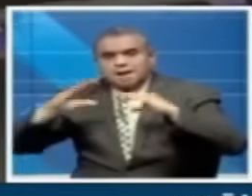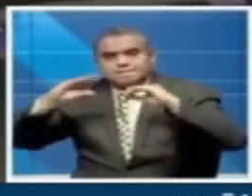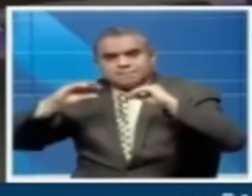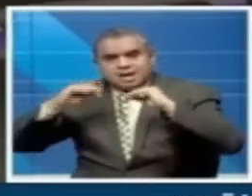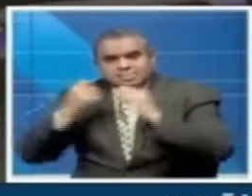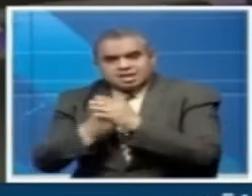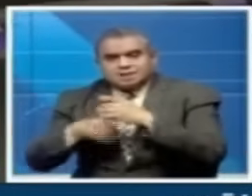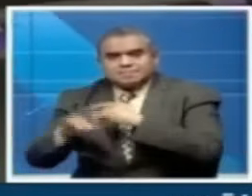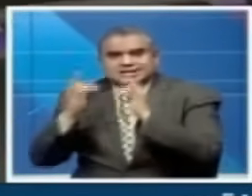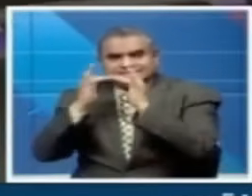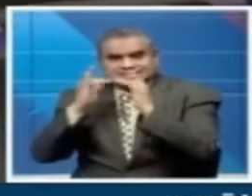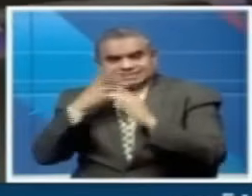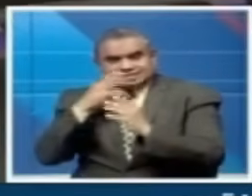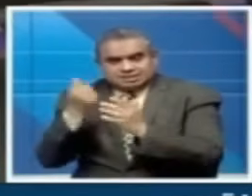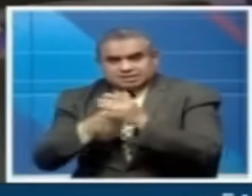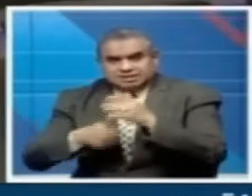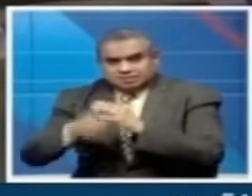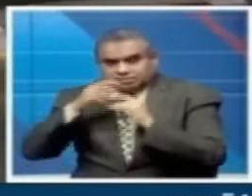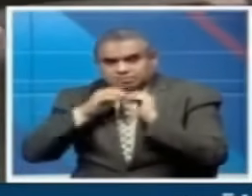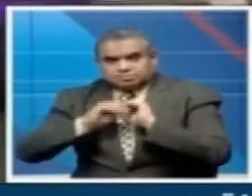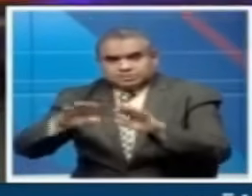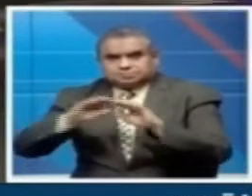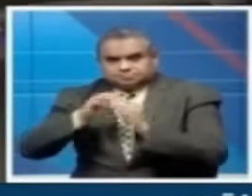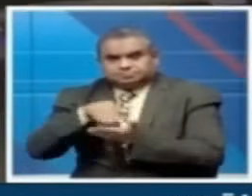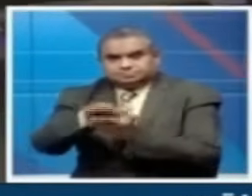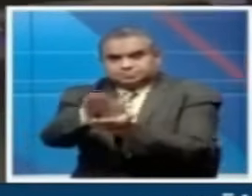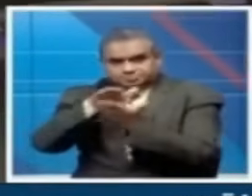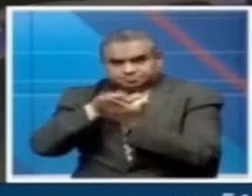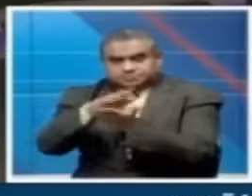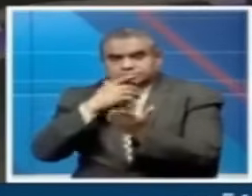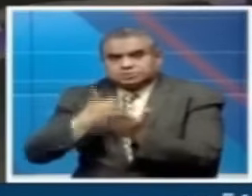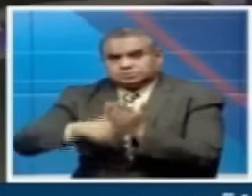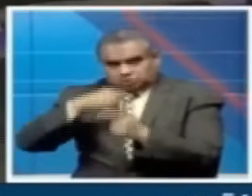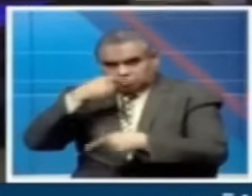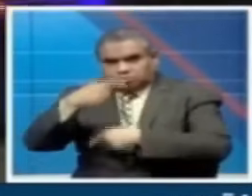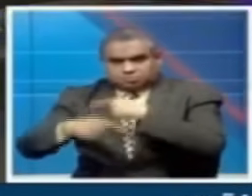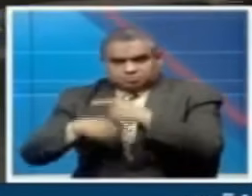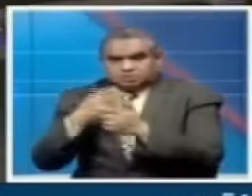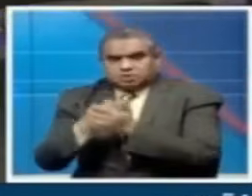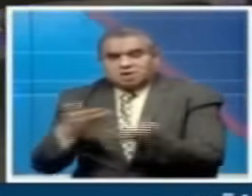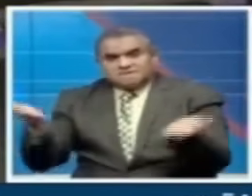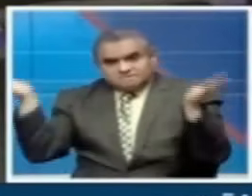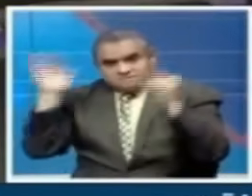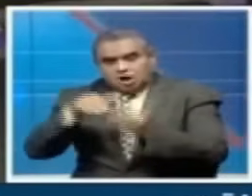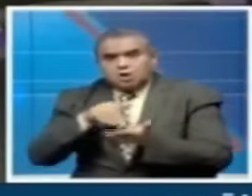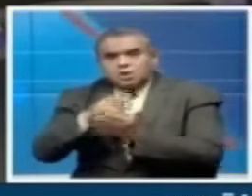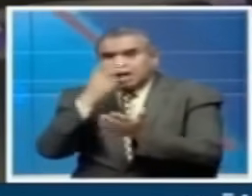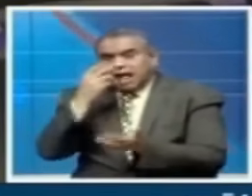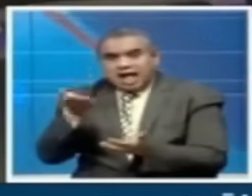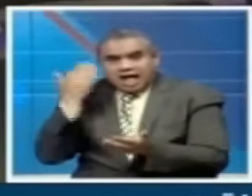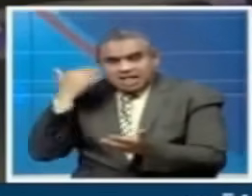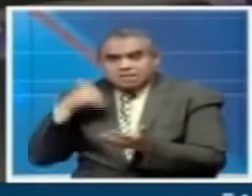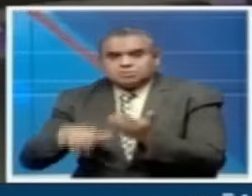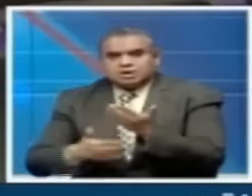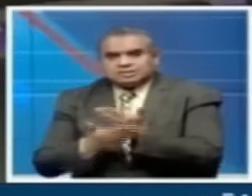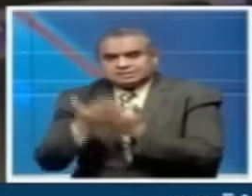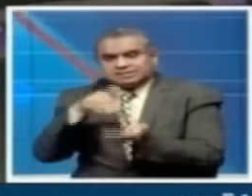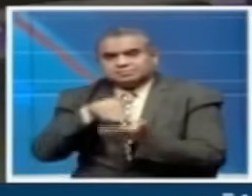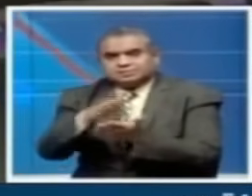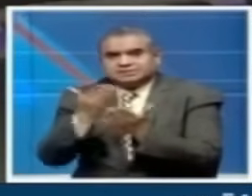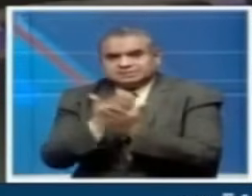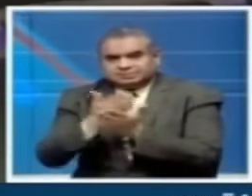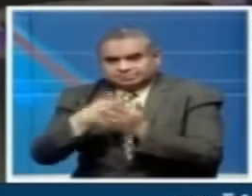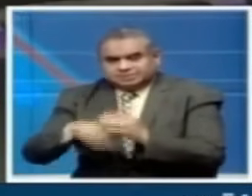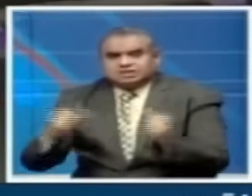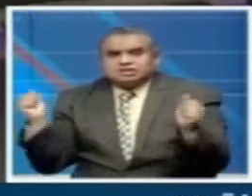بالأسرة، وعدد كبير من تلك الشاحنة تدخل الآن بكثافة أكثر مما مضى، خاصة ونحن مقبلين على